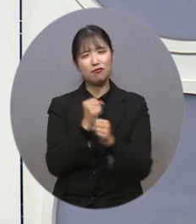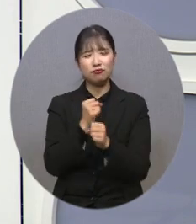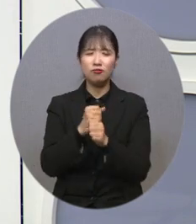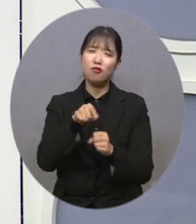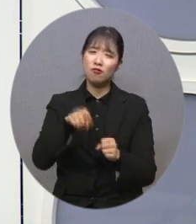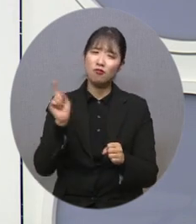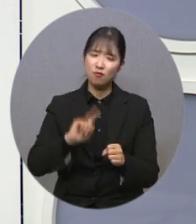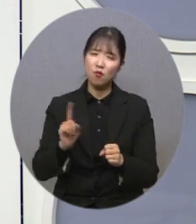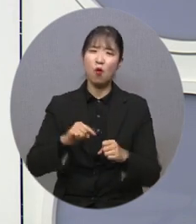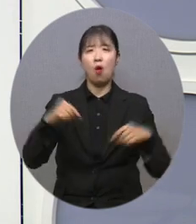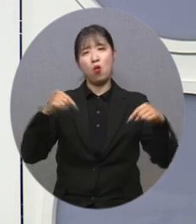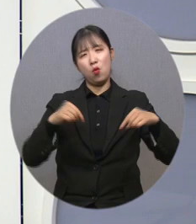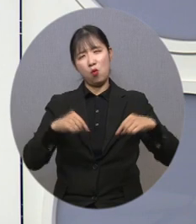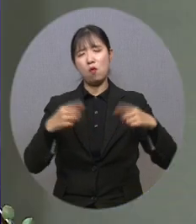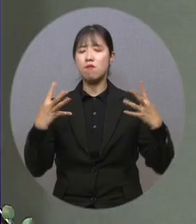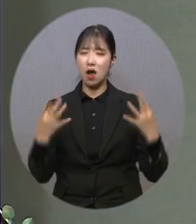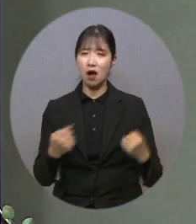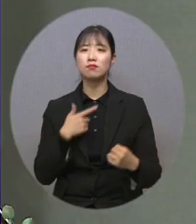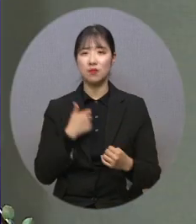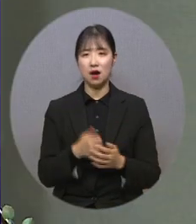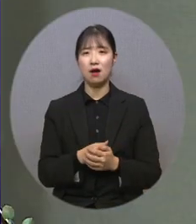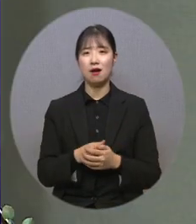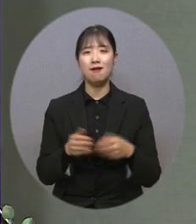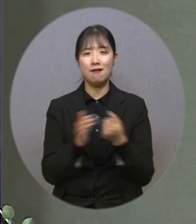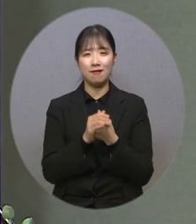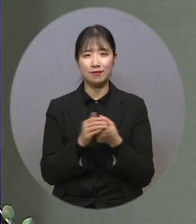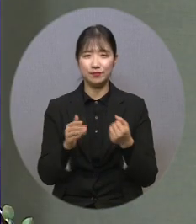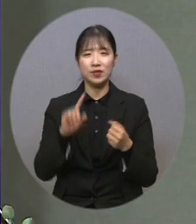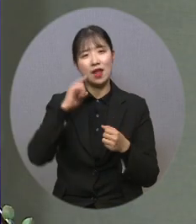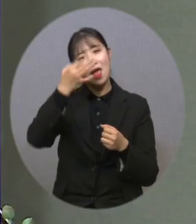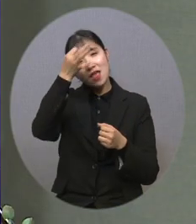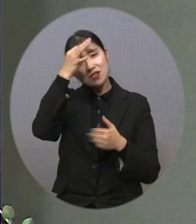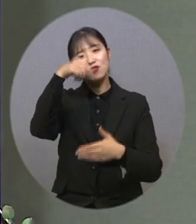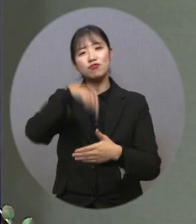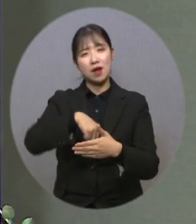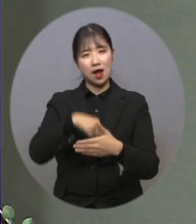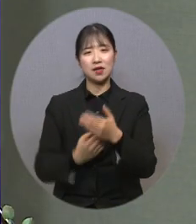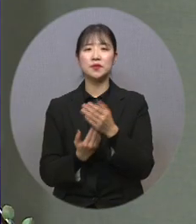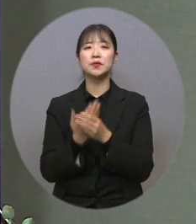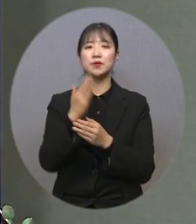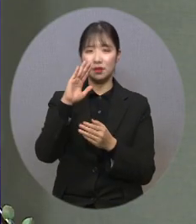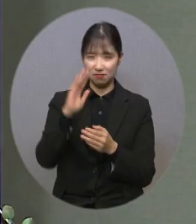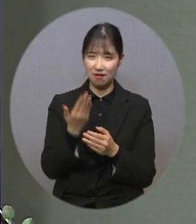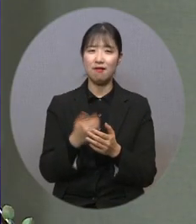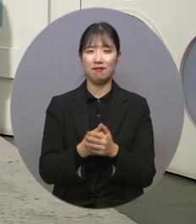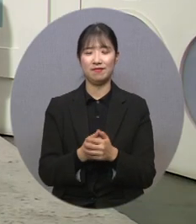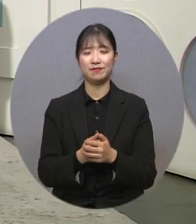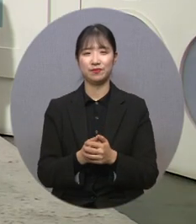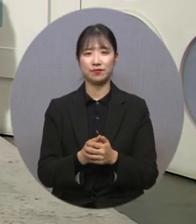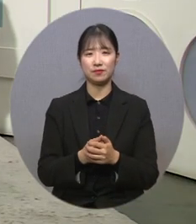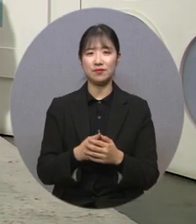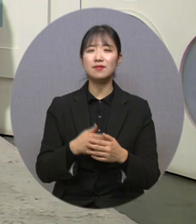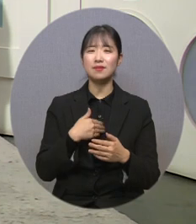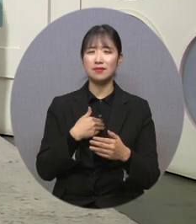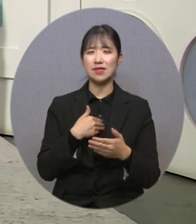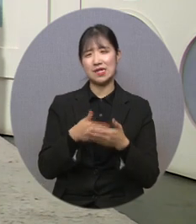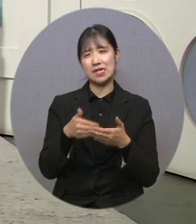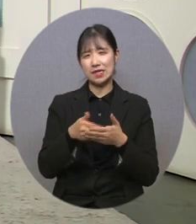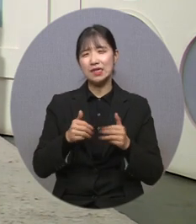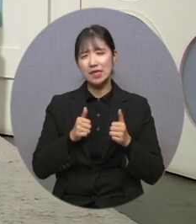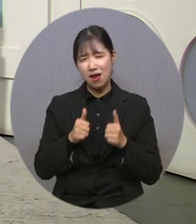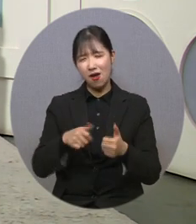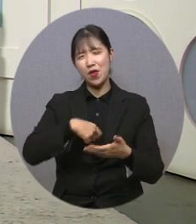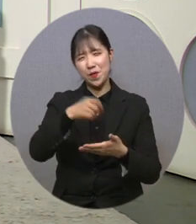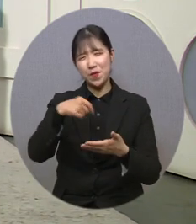이런 토론들을 많이 했어요. 그러면서 예술적인 마인드가 싹트기 시작했고. 아. 근데 제가 열심히 그림을